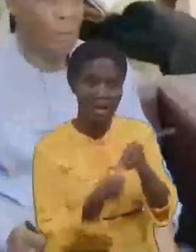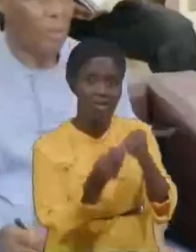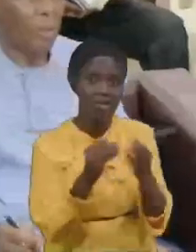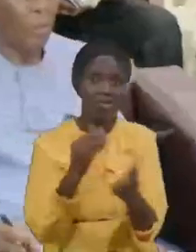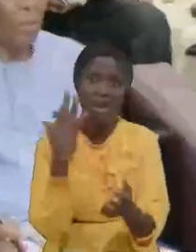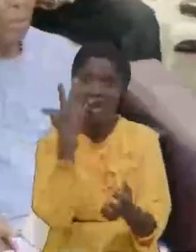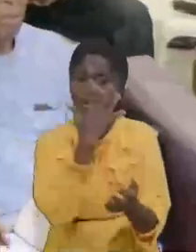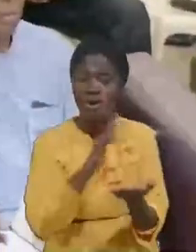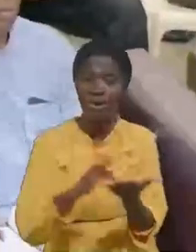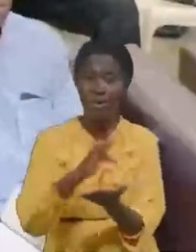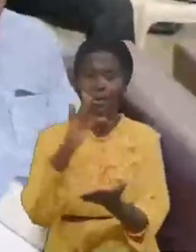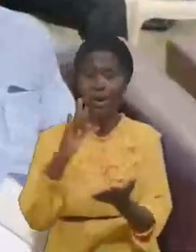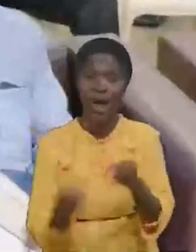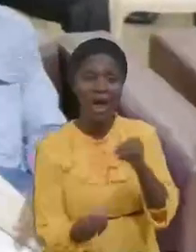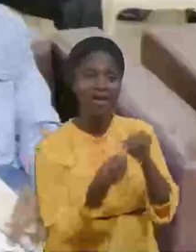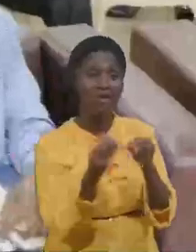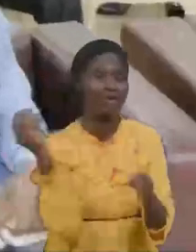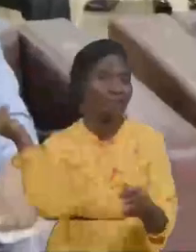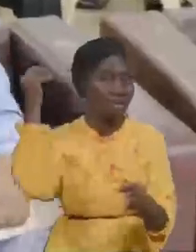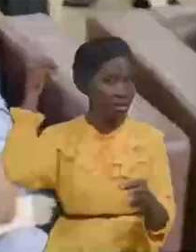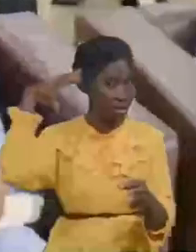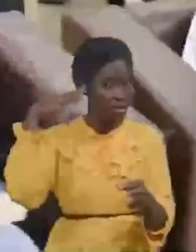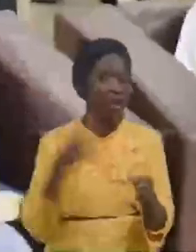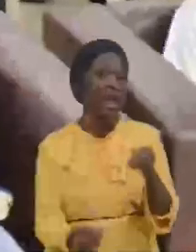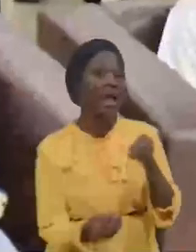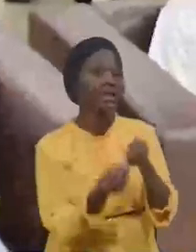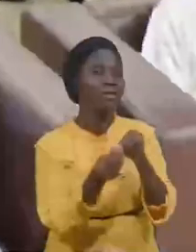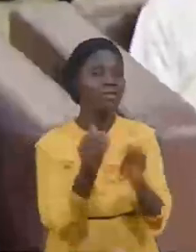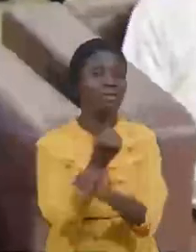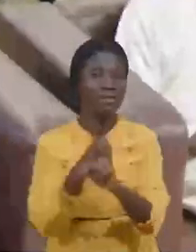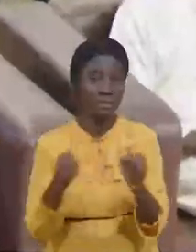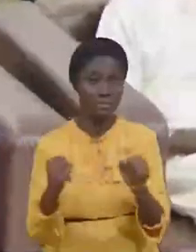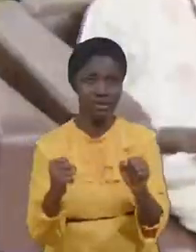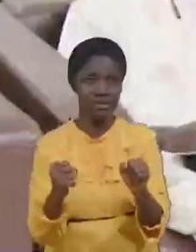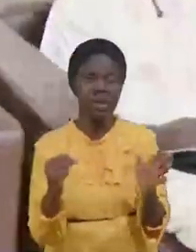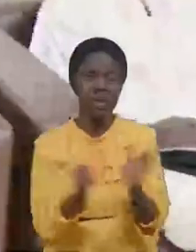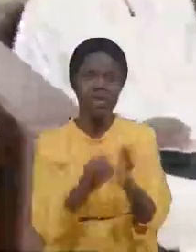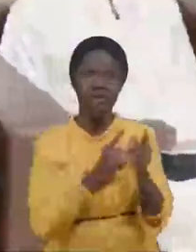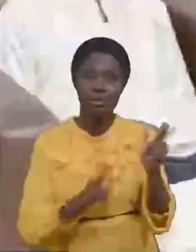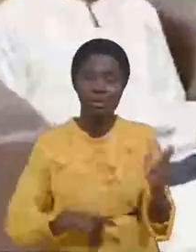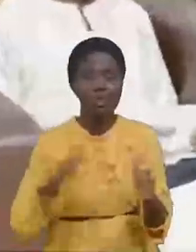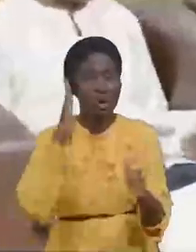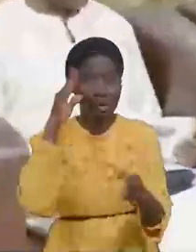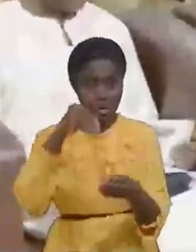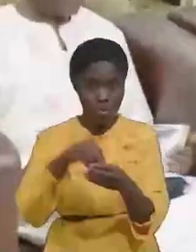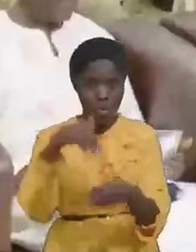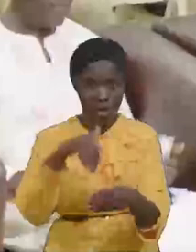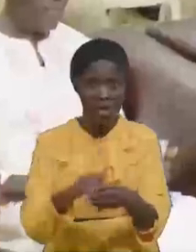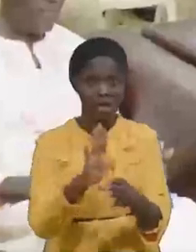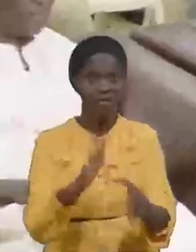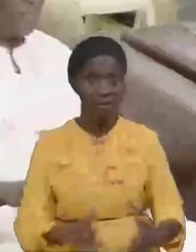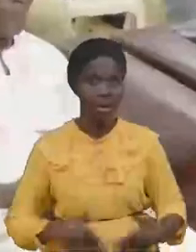additive ou additionnelle, la grâce qui s'ajoute, le salut additif,